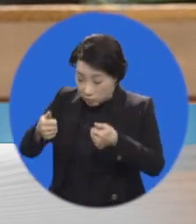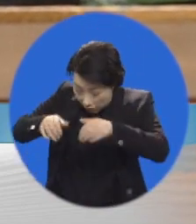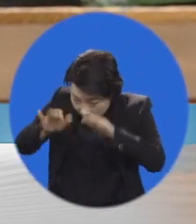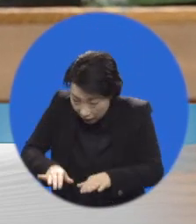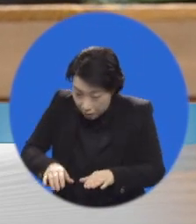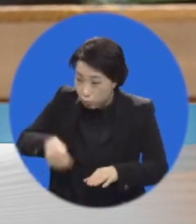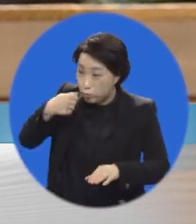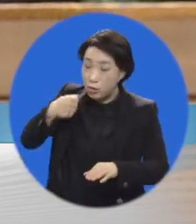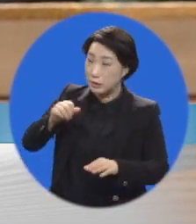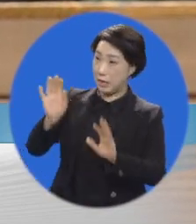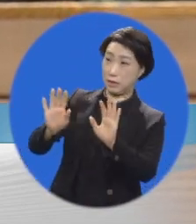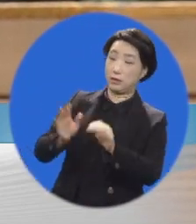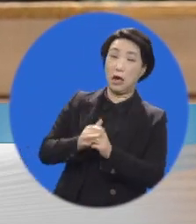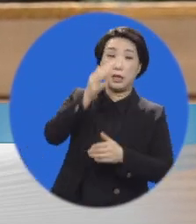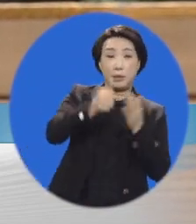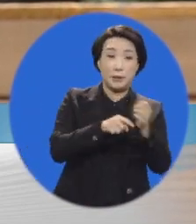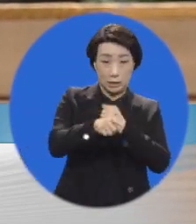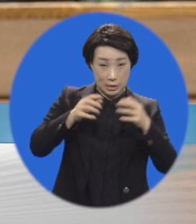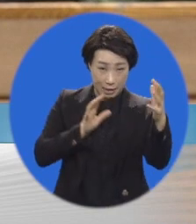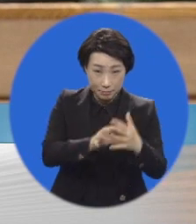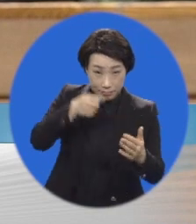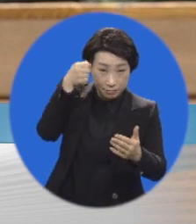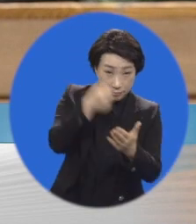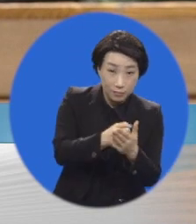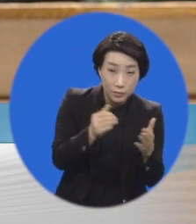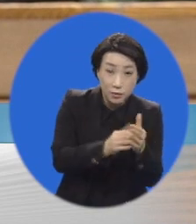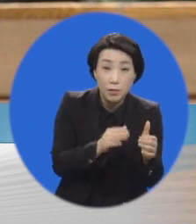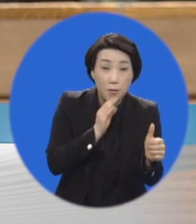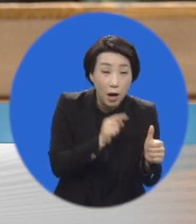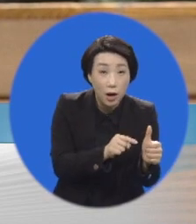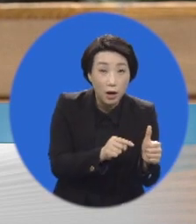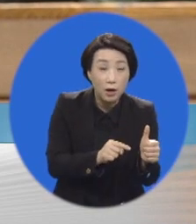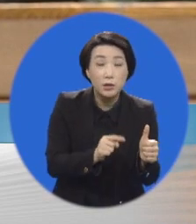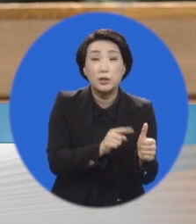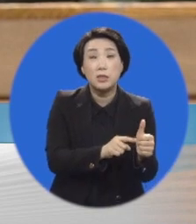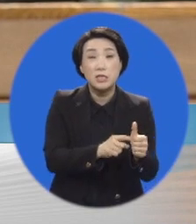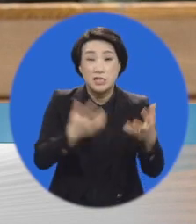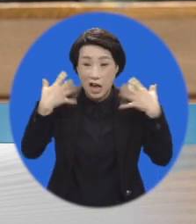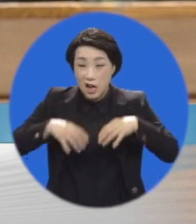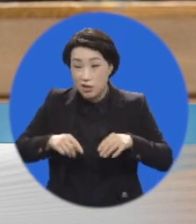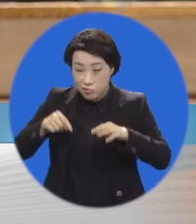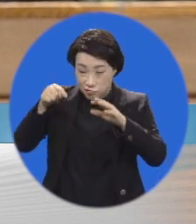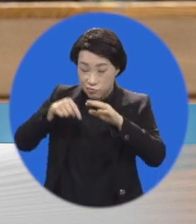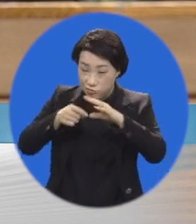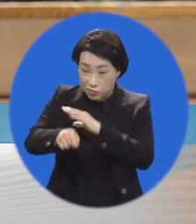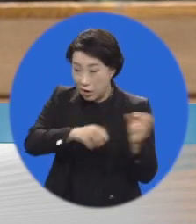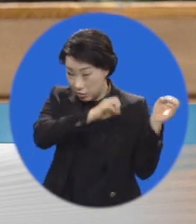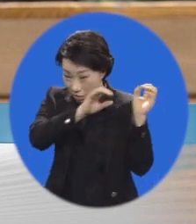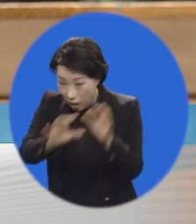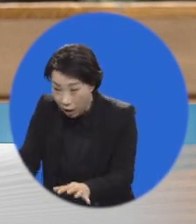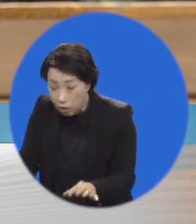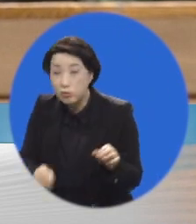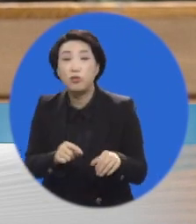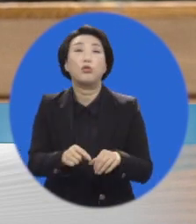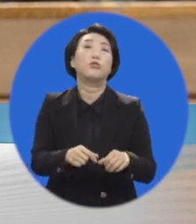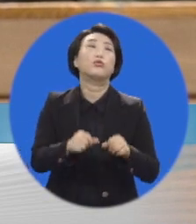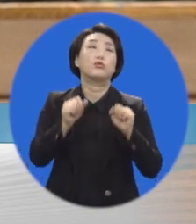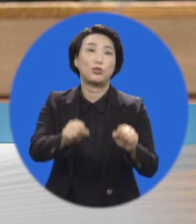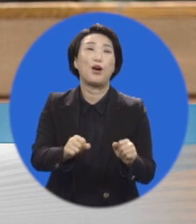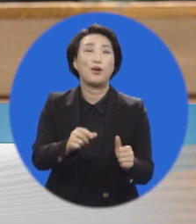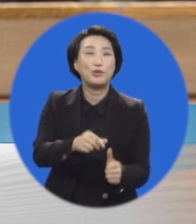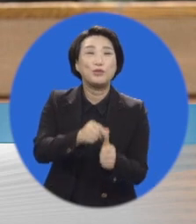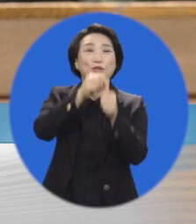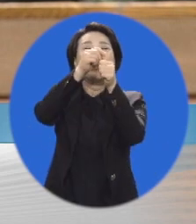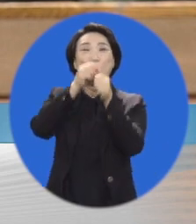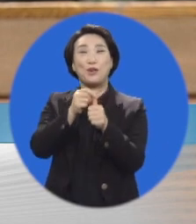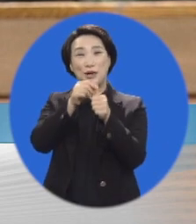정했다. 그리고 그 뜻을 같이 하기로 정했을 때 다니엘이 사자굴에 들어가도 보존하는 일이 나오지 않습니까?